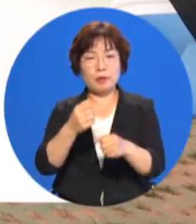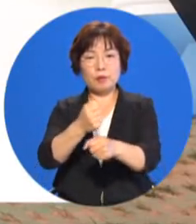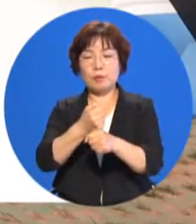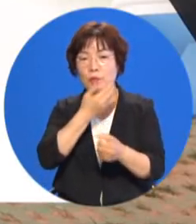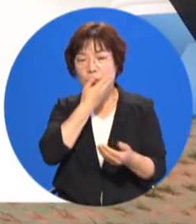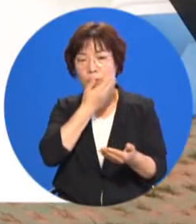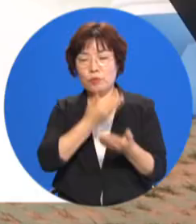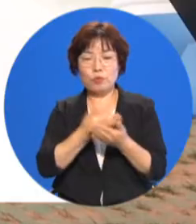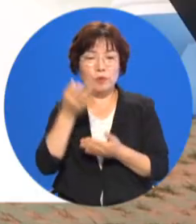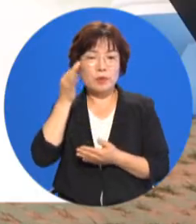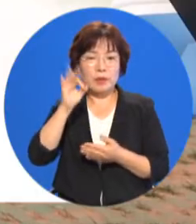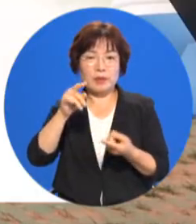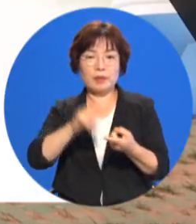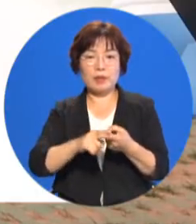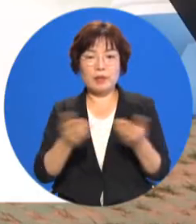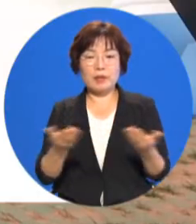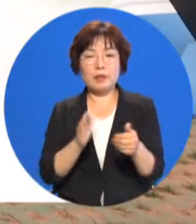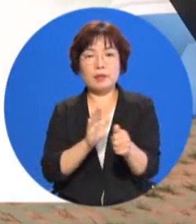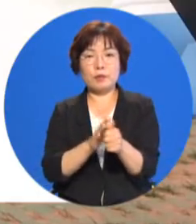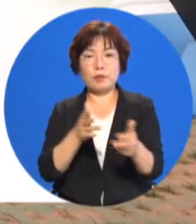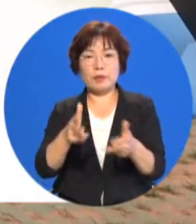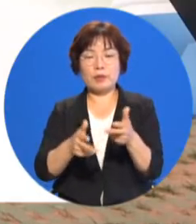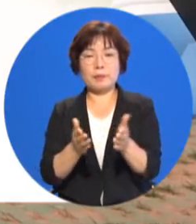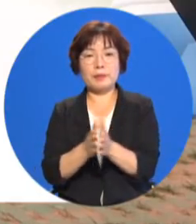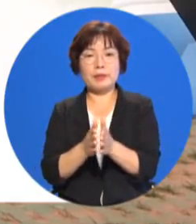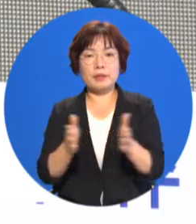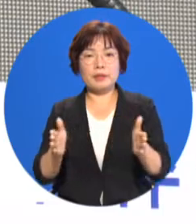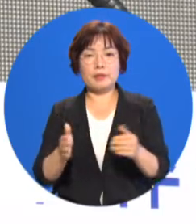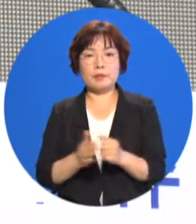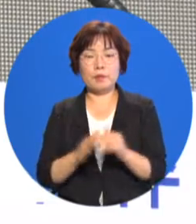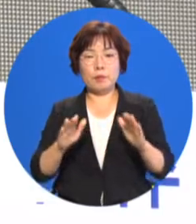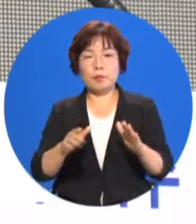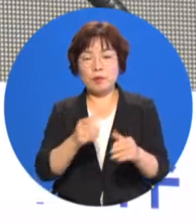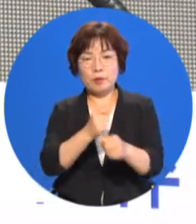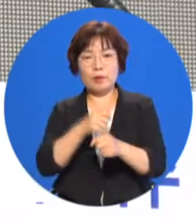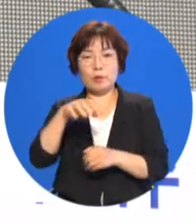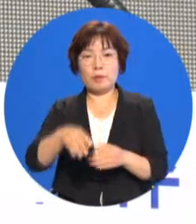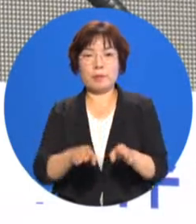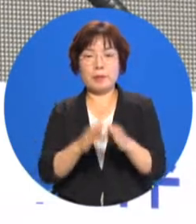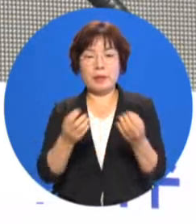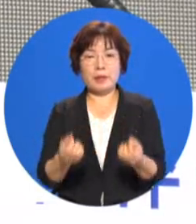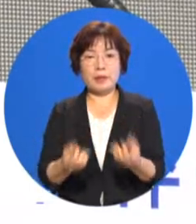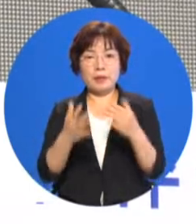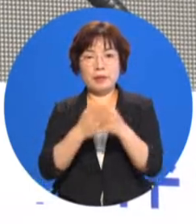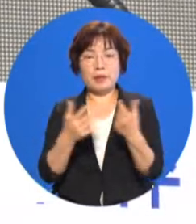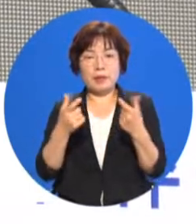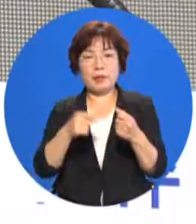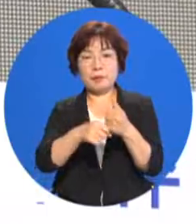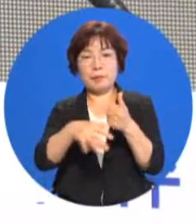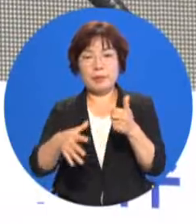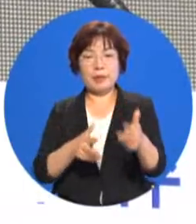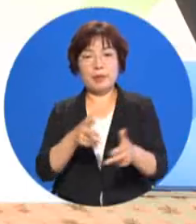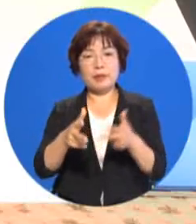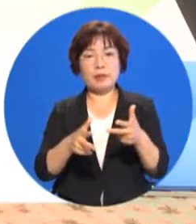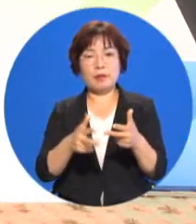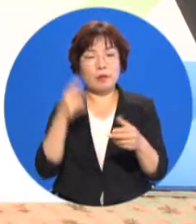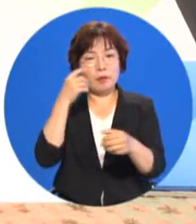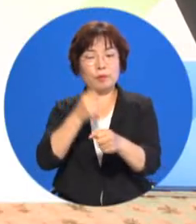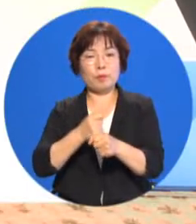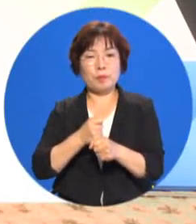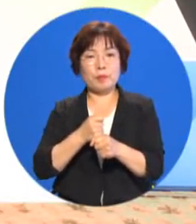인증과 관련한 기업 지원 업무에 착수했습니다. 오늘 연구원 개원식은 같은 산업부 산하